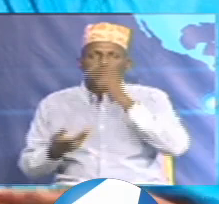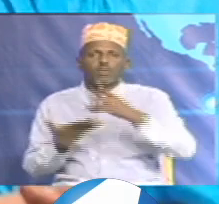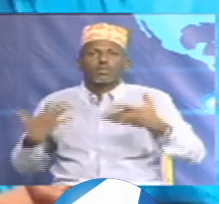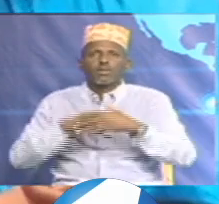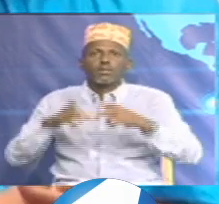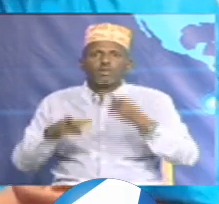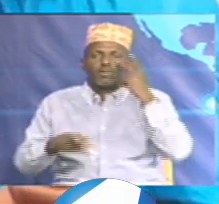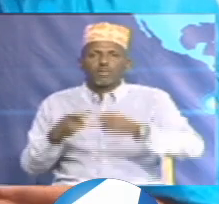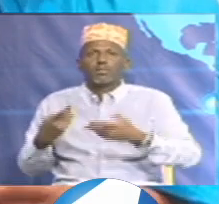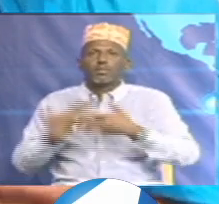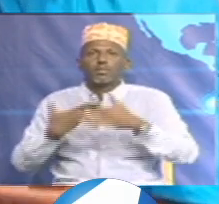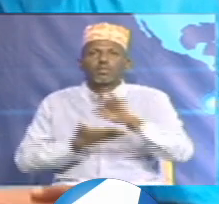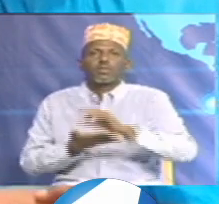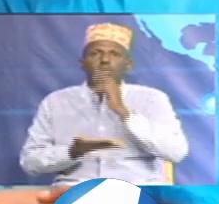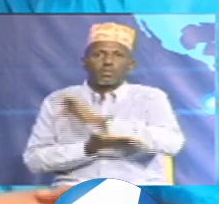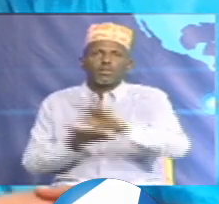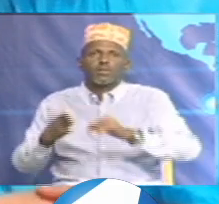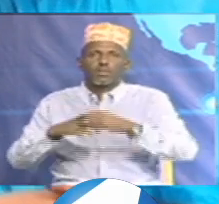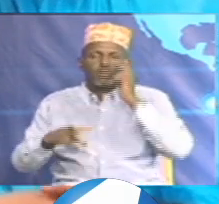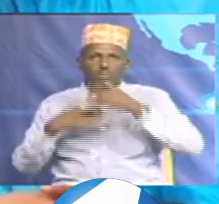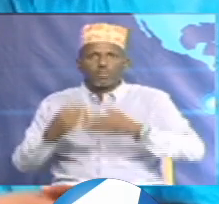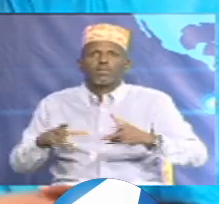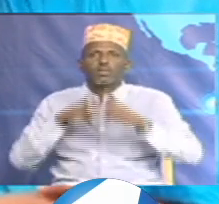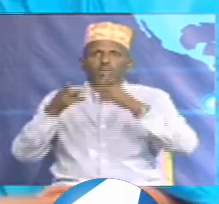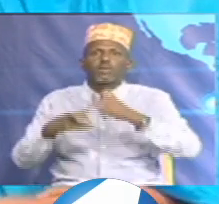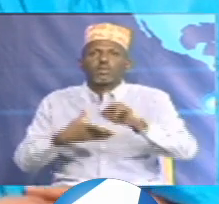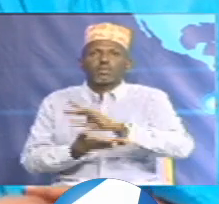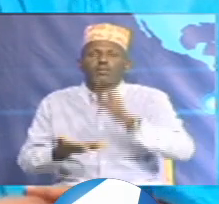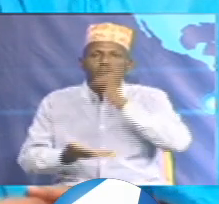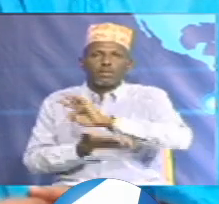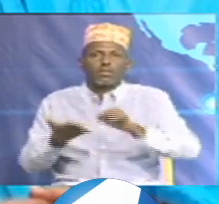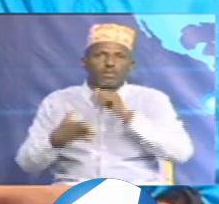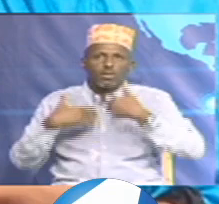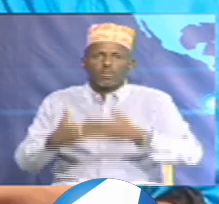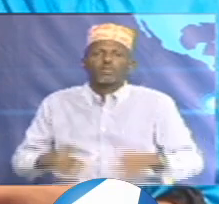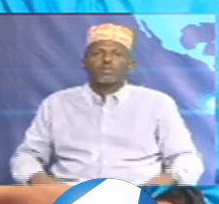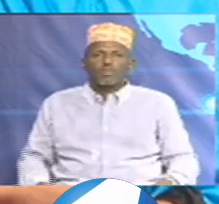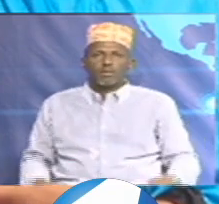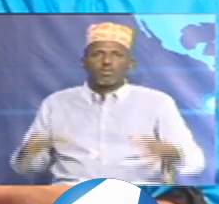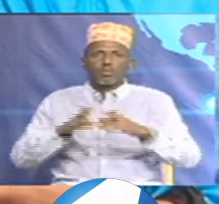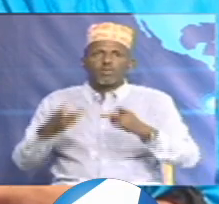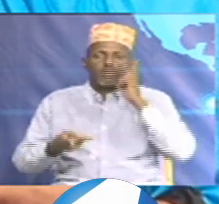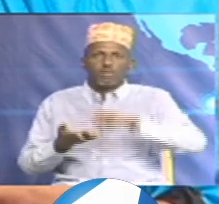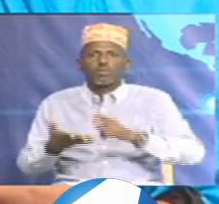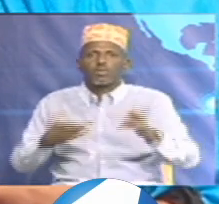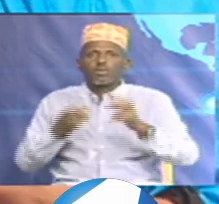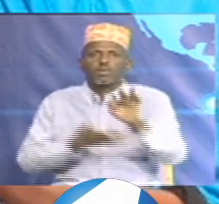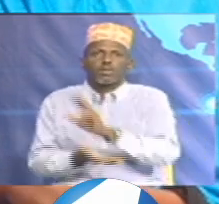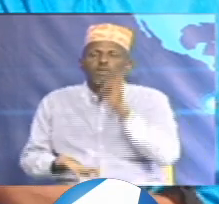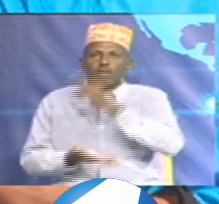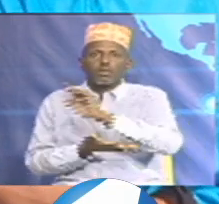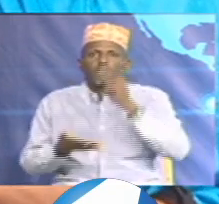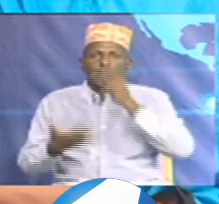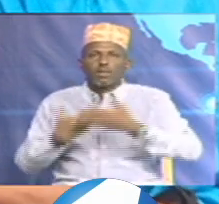au regard des contextes internationaux, régionaux et nationaux. C'est lui que nous avons choisi pour présider